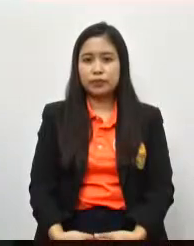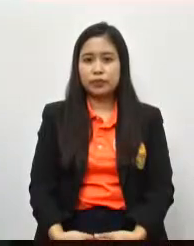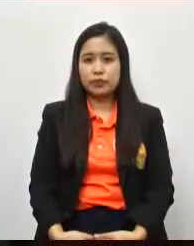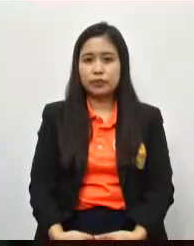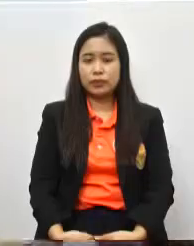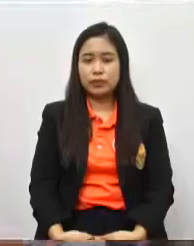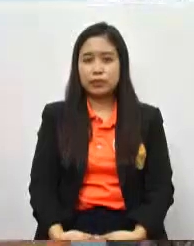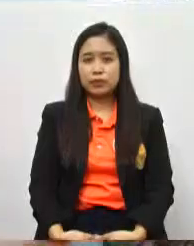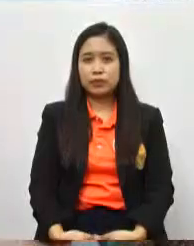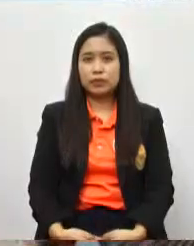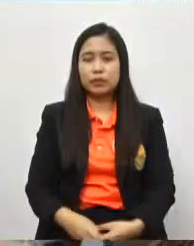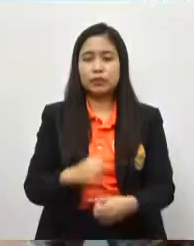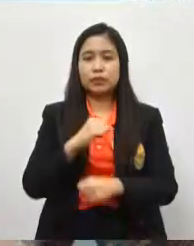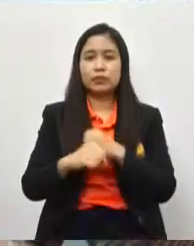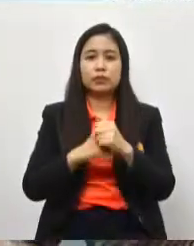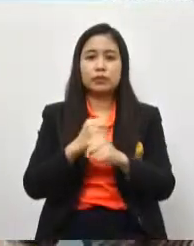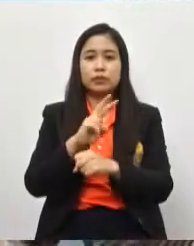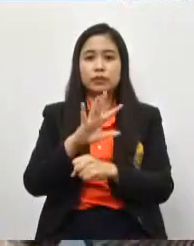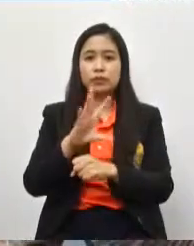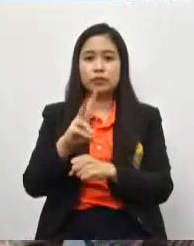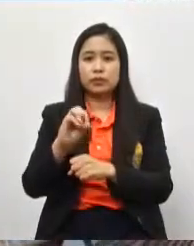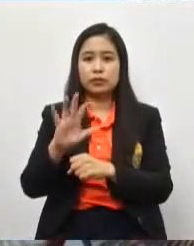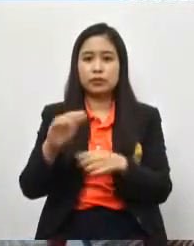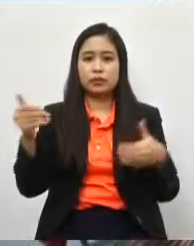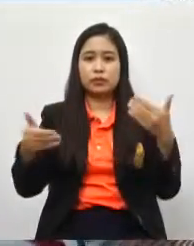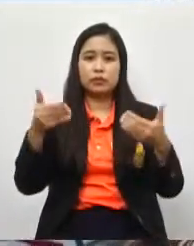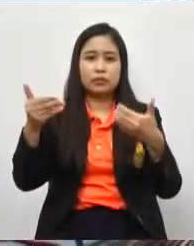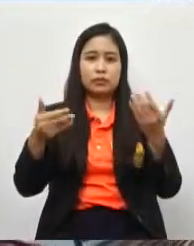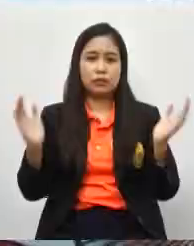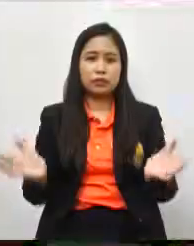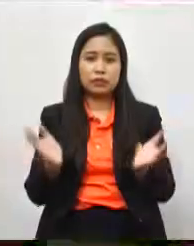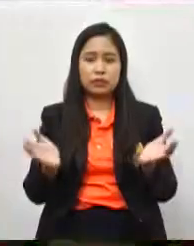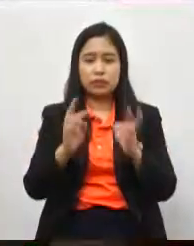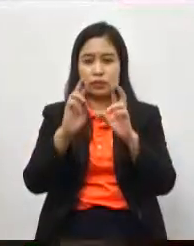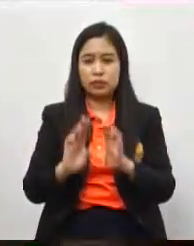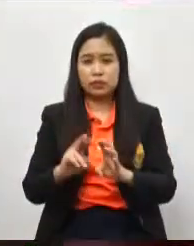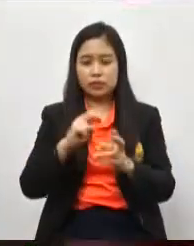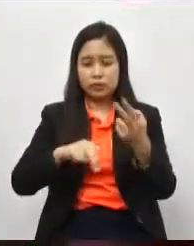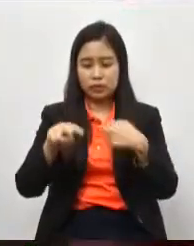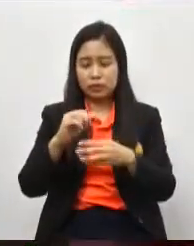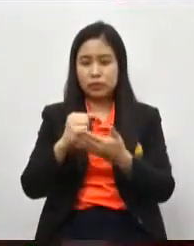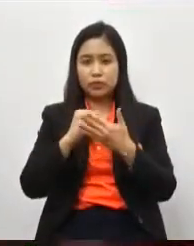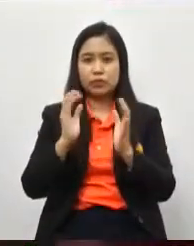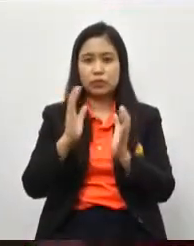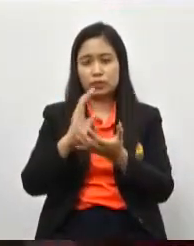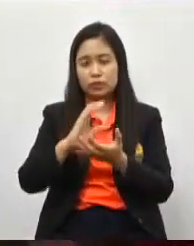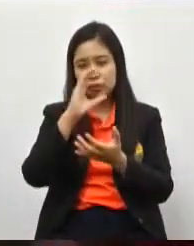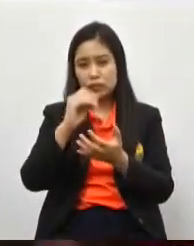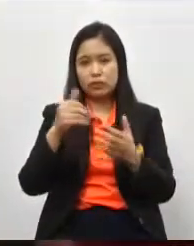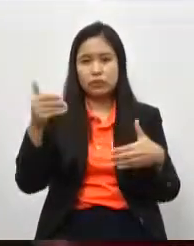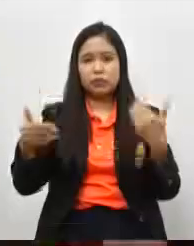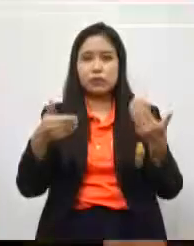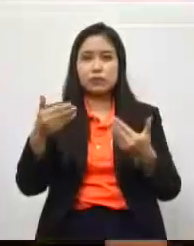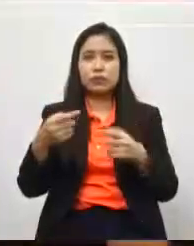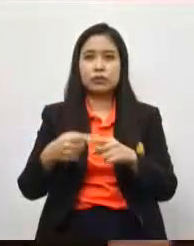ปี2565ได้จัดกิจกรรมที่เป็นการส่งเสริมระบบดูแลช่วยเหลือนักเรียนโดยการจัดกิจกรรมต่าง